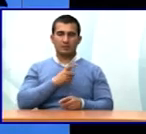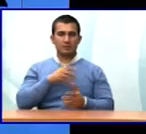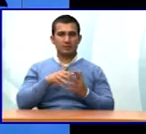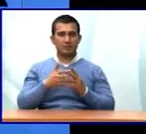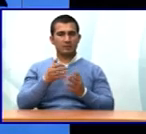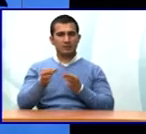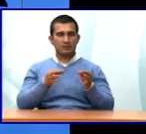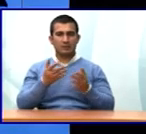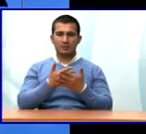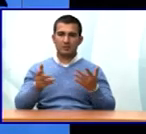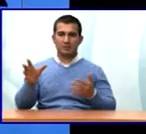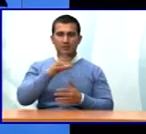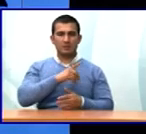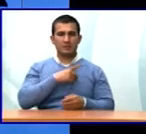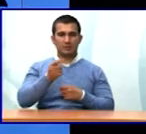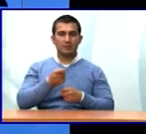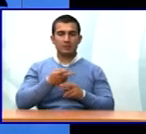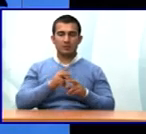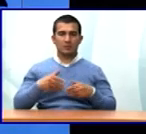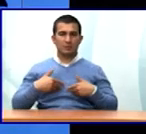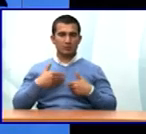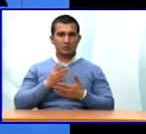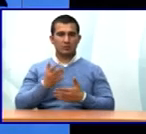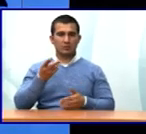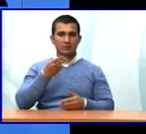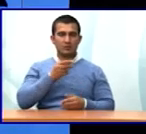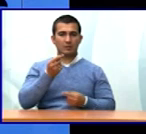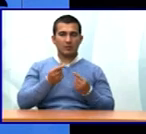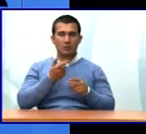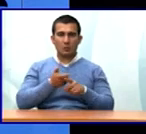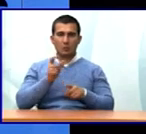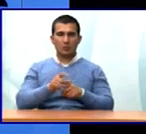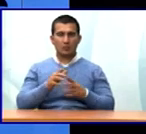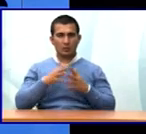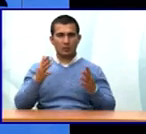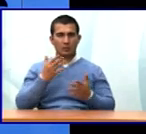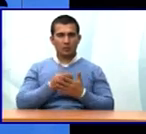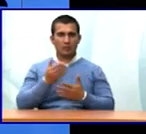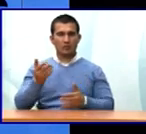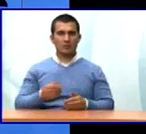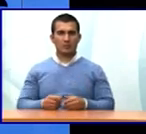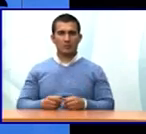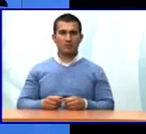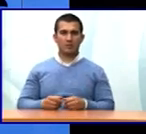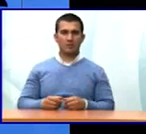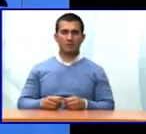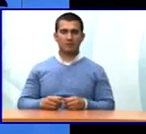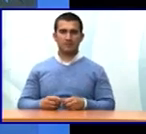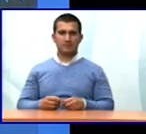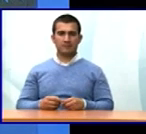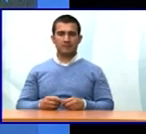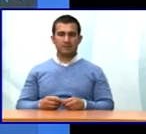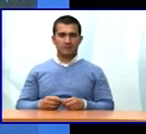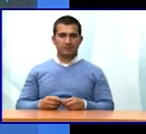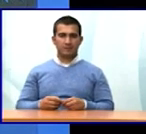olishda mahalliy o'g'itlar bilan bir qatorda mineral o'g'itlarning ahamiyati ham juda katta hisoblanar ekan.